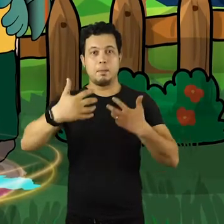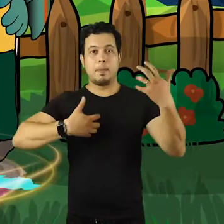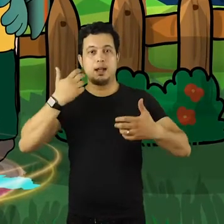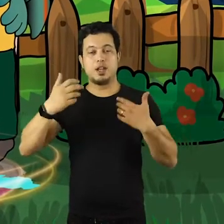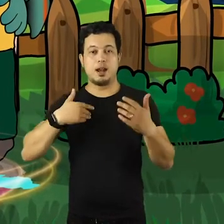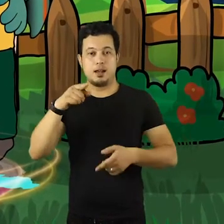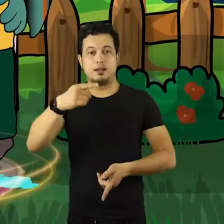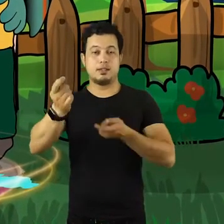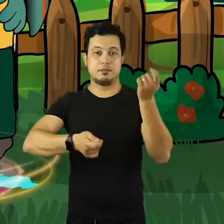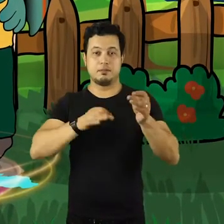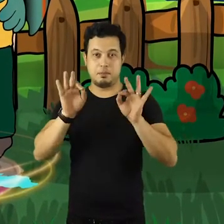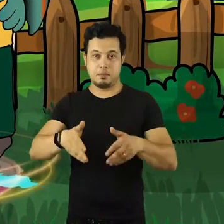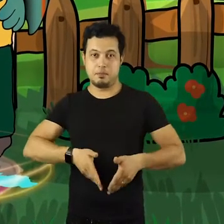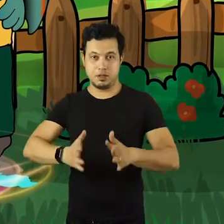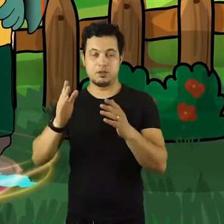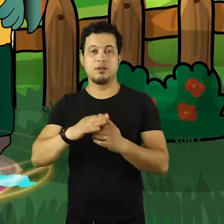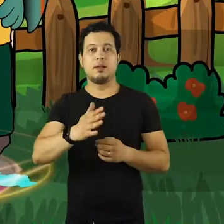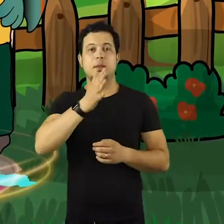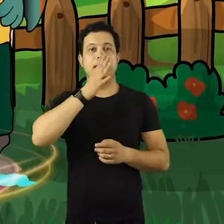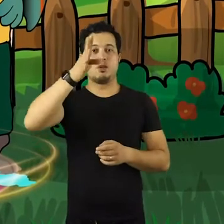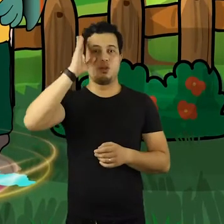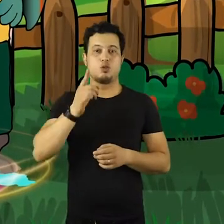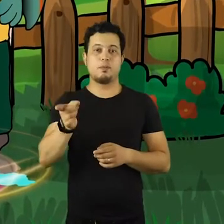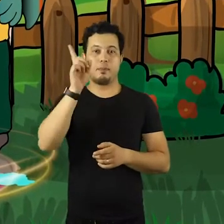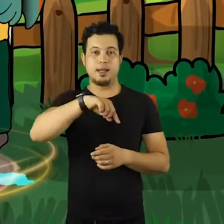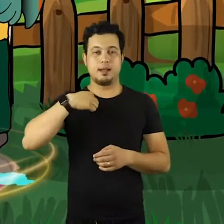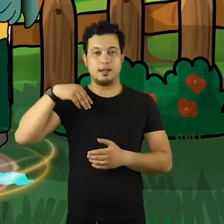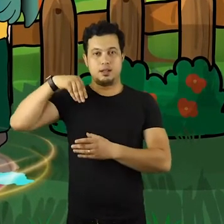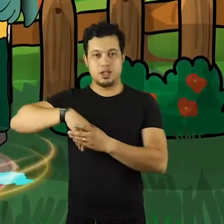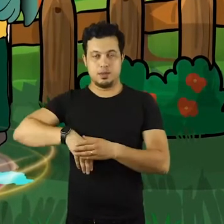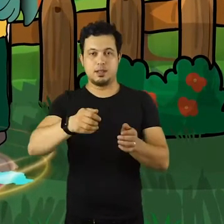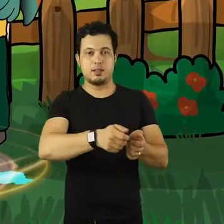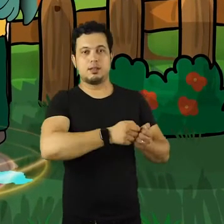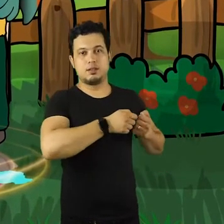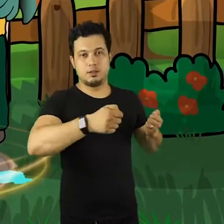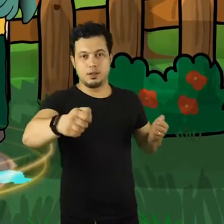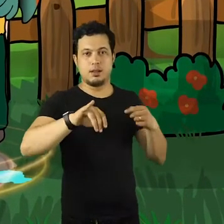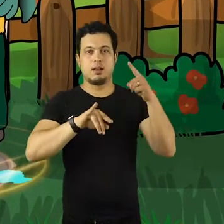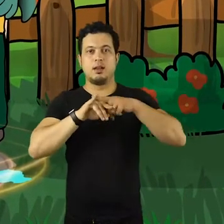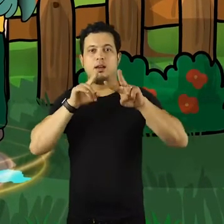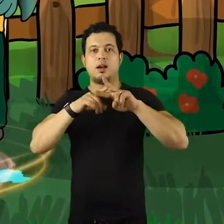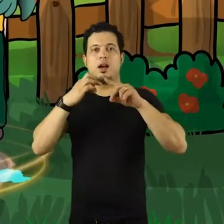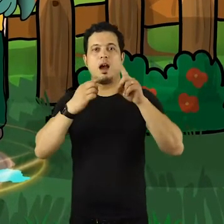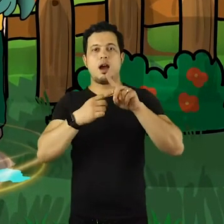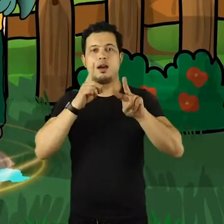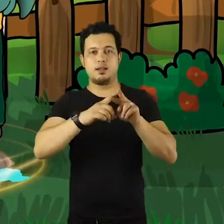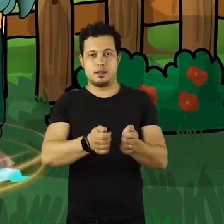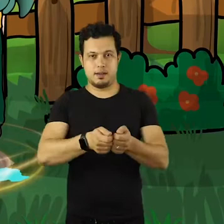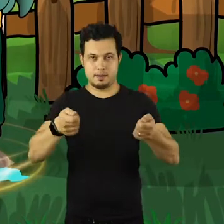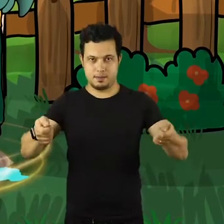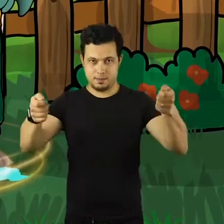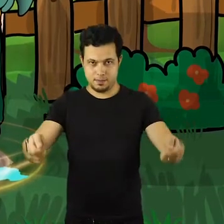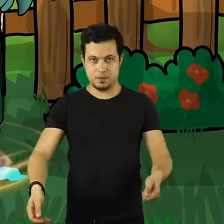sırada Bilge horoz cebinden küçük bir harita çıkararak yere serdi. Harita bir anda koskocaman